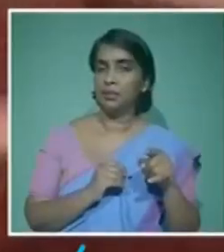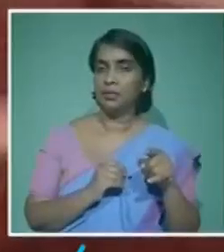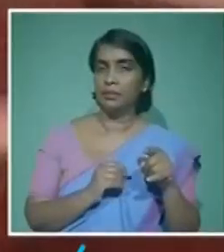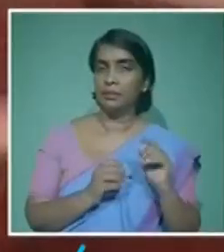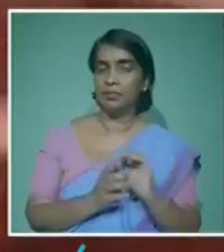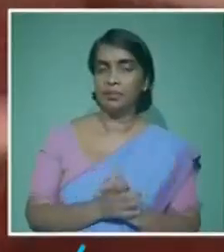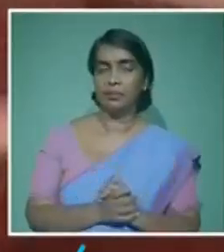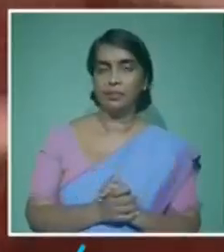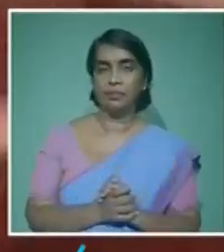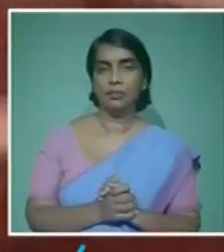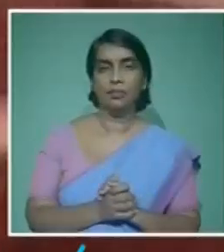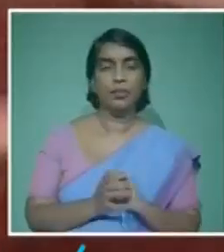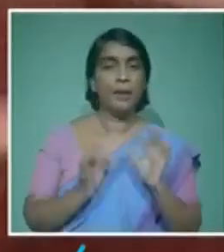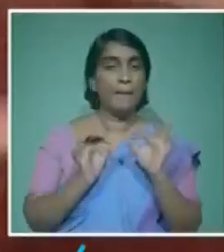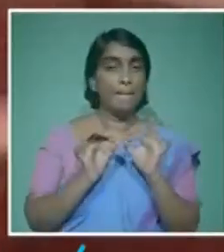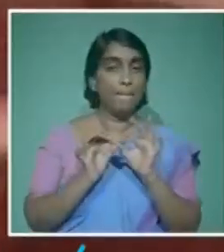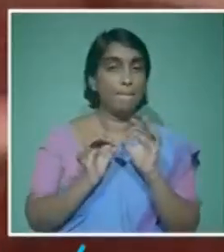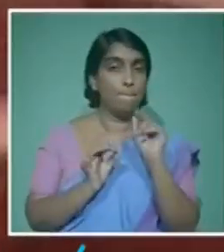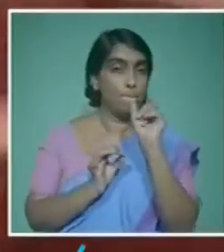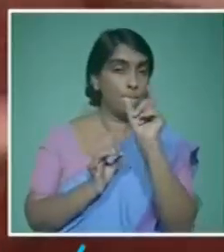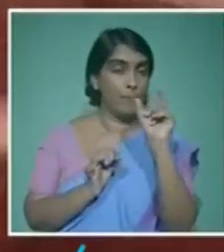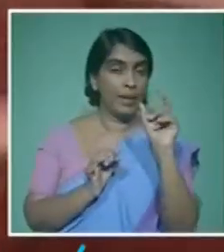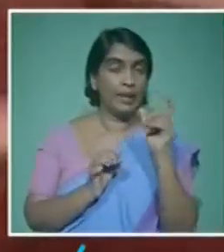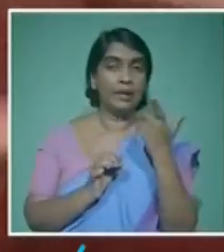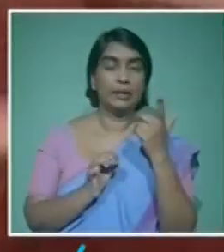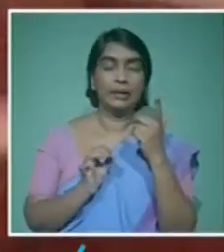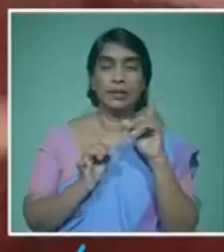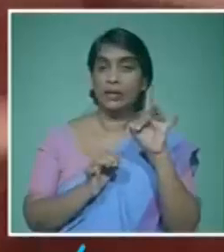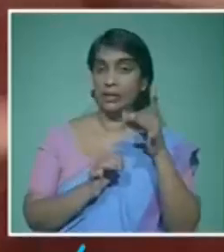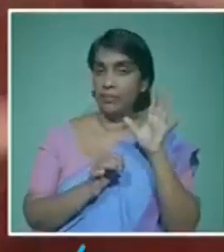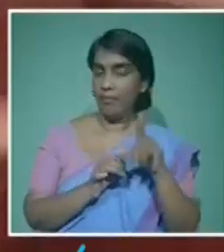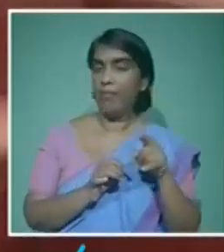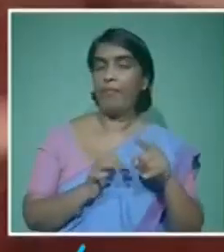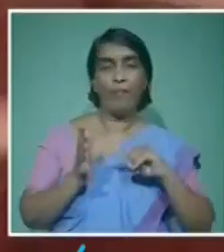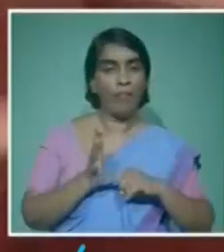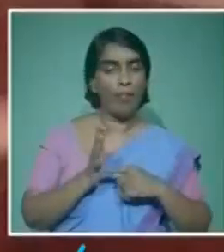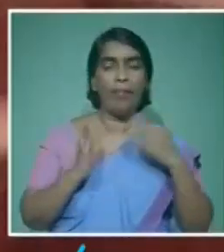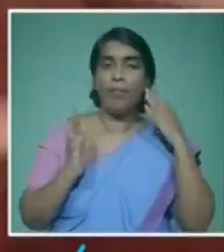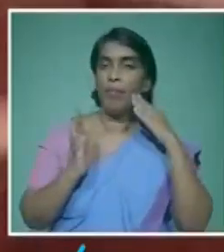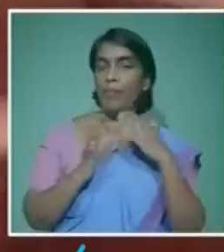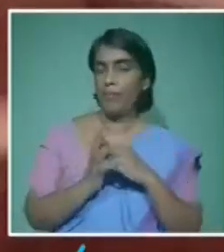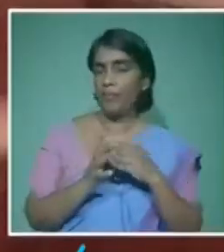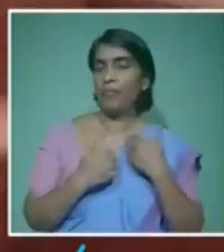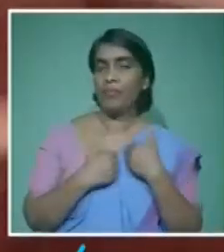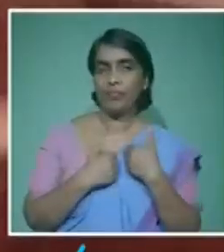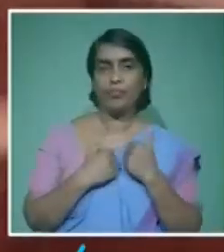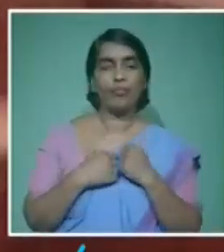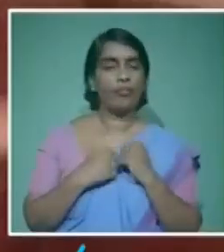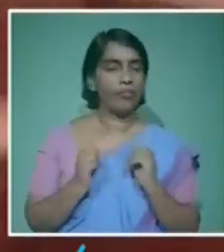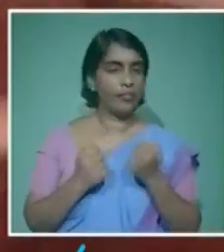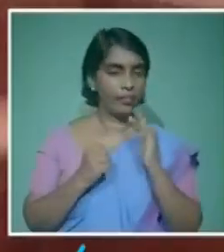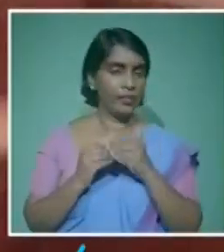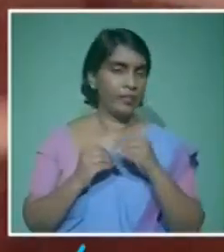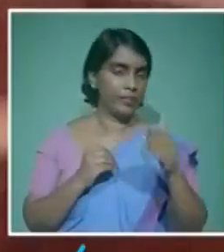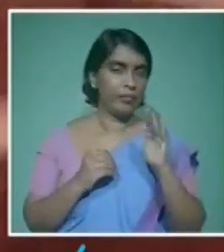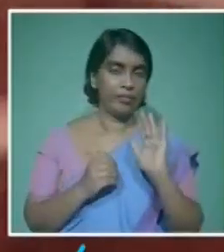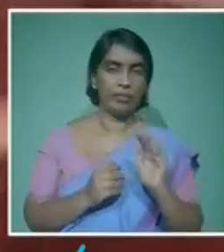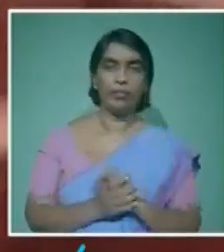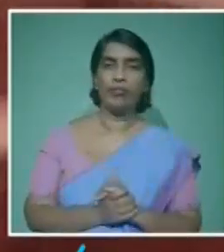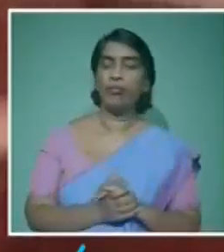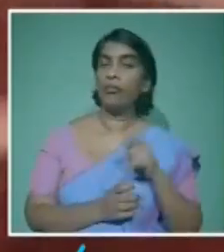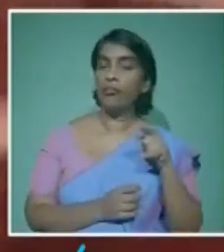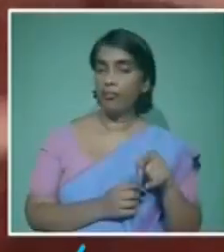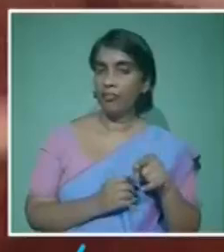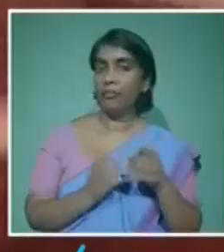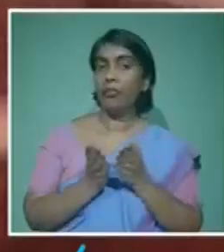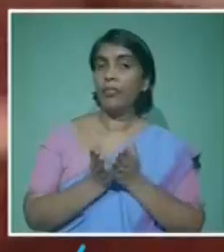மின்கலத்தால் ஆன இயந்திரங்களை நாங்கள் பரீட்சித்து பார்த்துள்ளோம். இந்த புத்தாக்க இயந்திரம் புதப்பட்ட படகினை கடந்த 4ஆம் தேதி